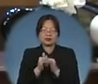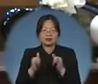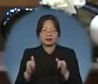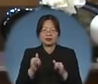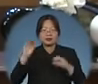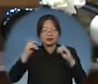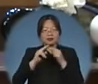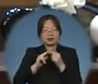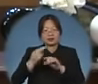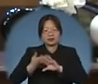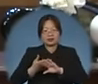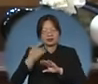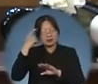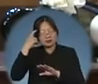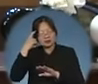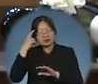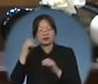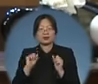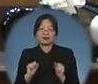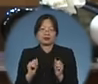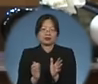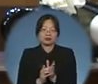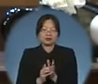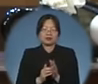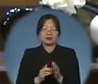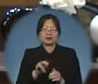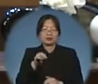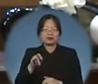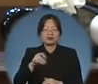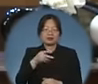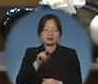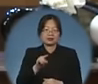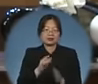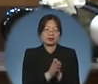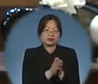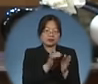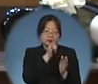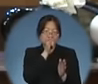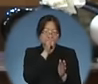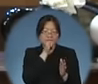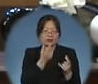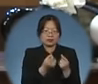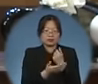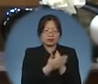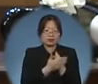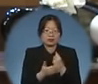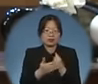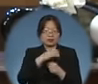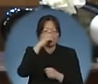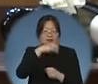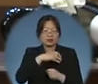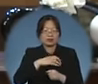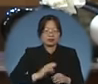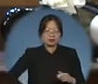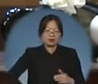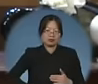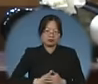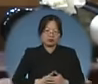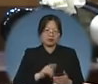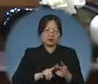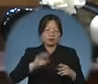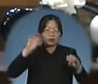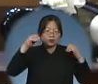인간은 동물과 다른 이성적 존재다. 그렇죠. 이게 이제 소크라테스의 네. 출발 아니겠습니까? 네. 그러니까 그렇죠. 그냥 단지 배부른 거.